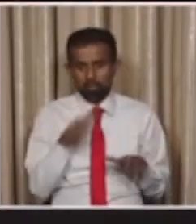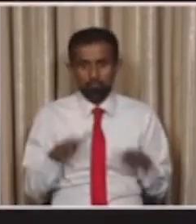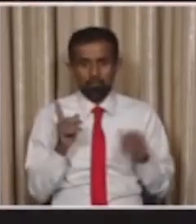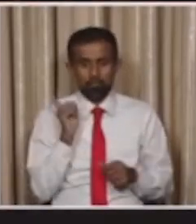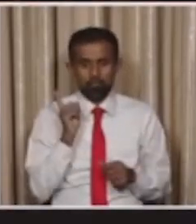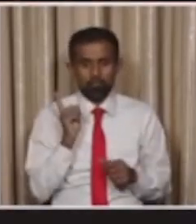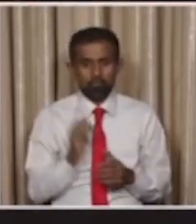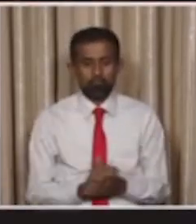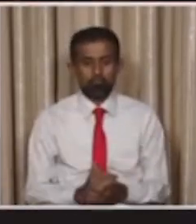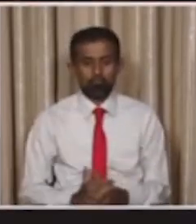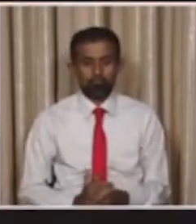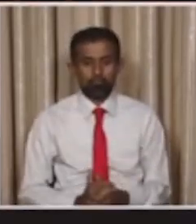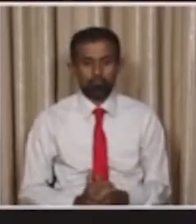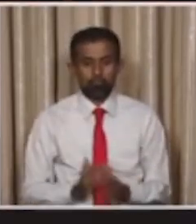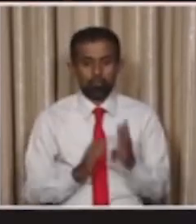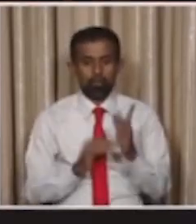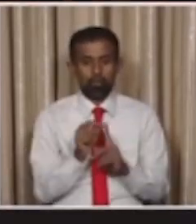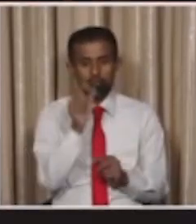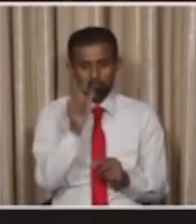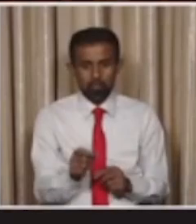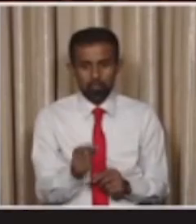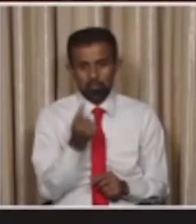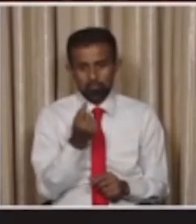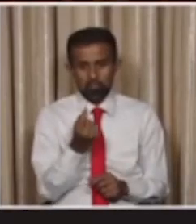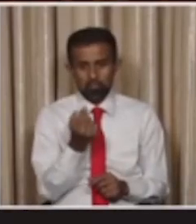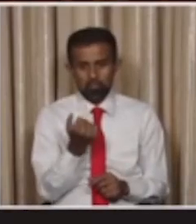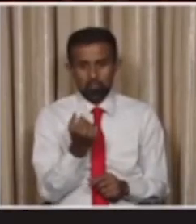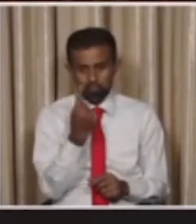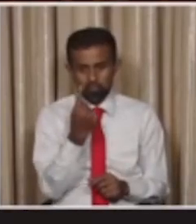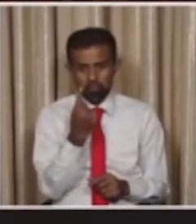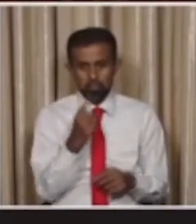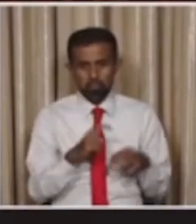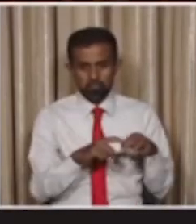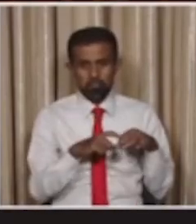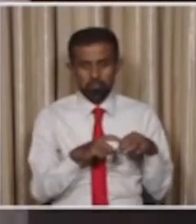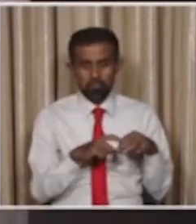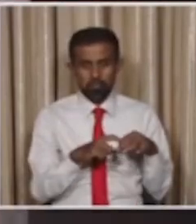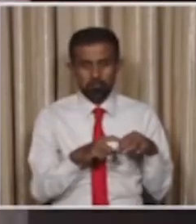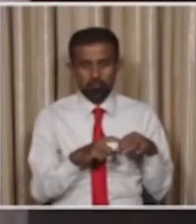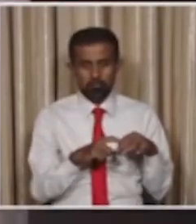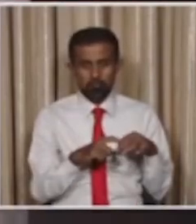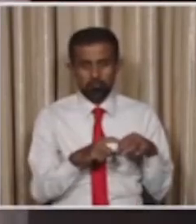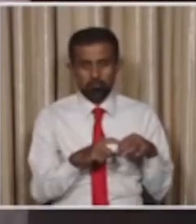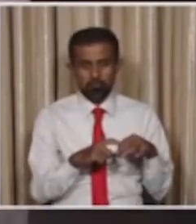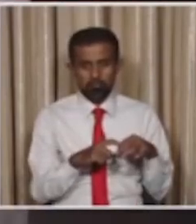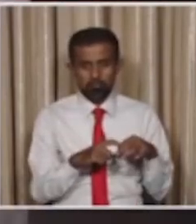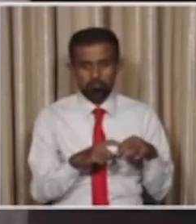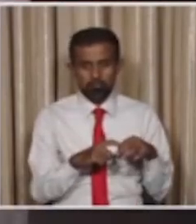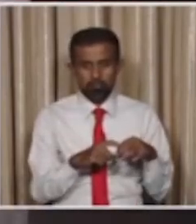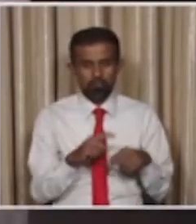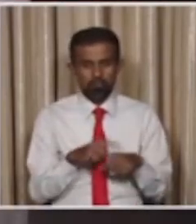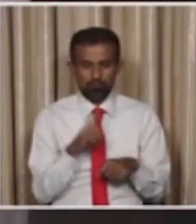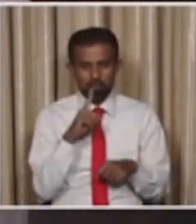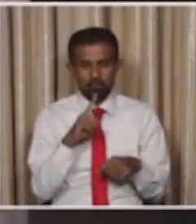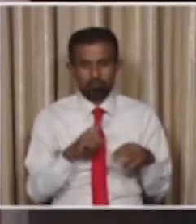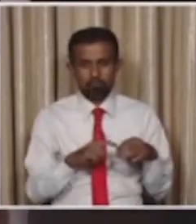මේ නෑ ඇමතුමා මට තව ඔබතුමා තව පොඩි ප්‍රශ්නයක් තියෙනවා ඔබතුමාට. මේ 27 දෙක ඇතුලේ ප්‍රශ්නයක්.